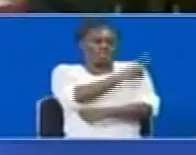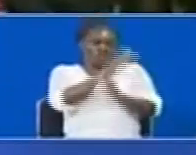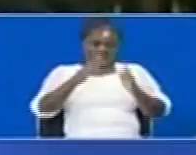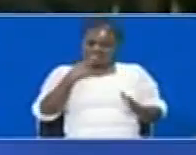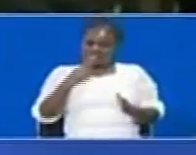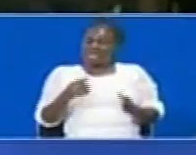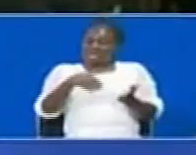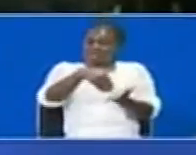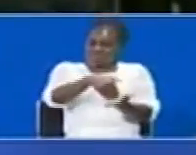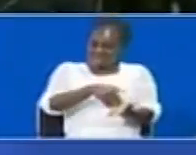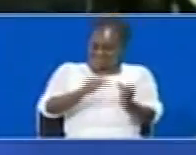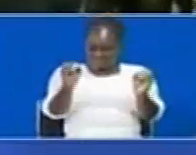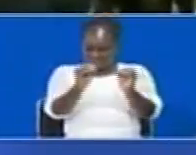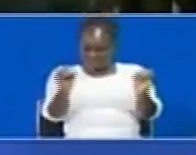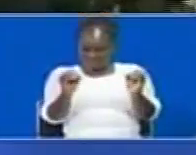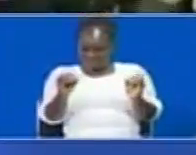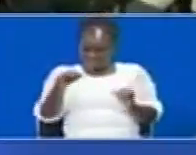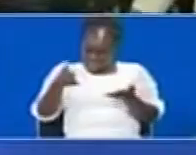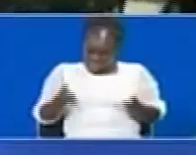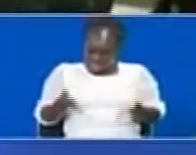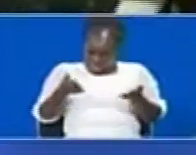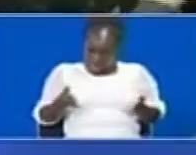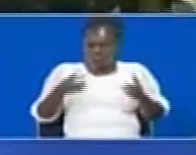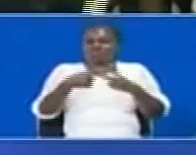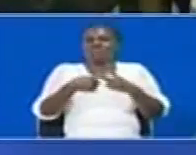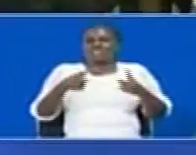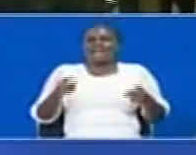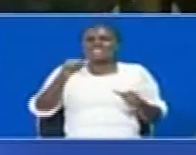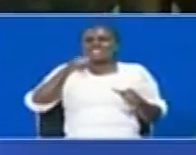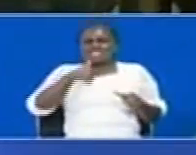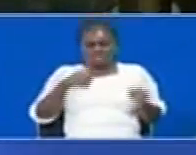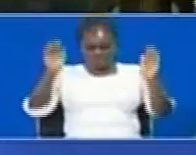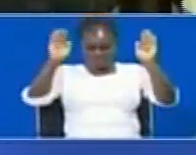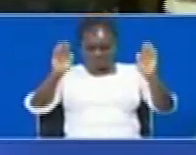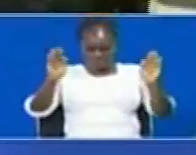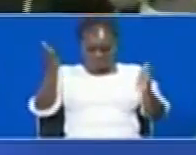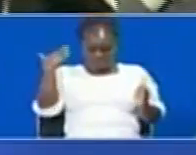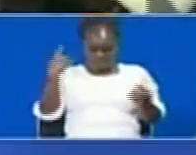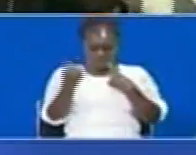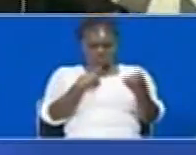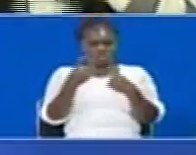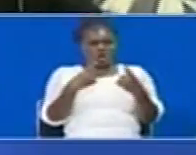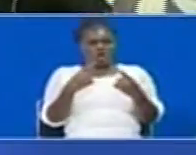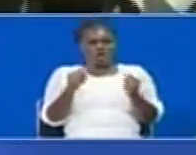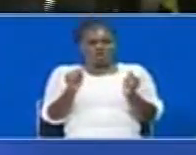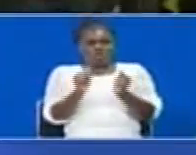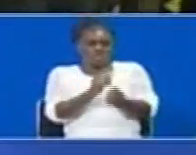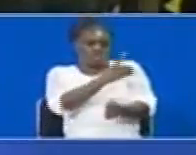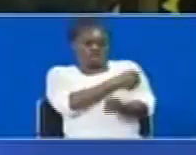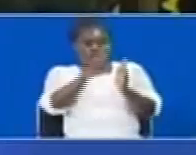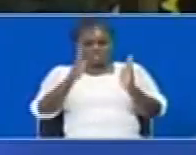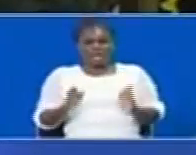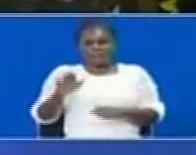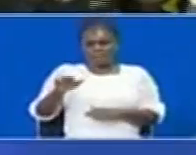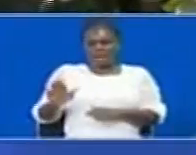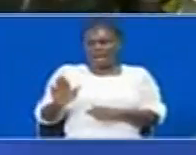kuwa hawatalegeza kamba na kuwa ni sasa mgomo umeanza. Tulikuwa tunazungumza naye daktari Abidan Mwachi ambaye